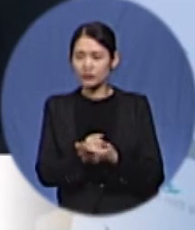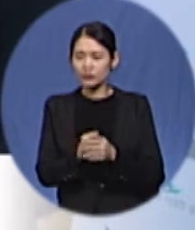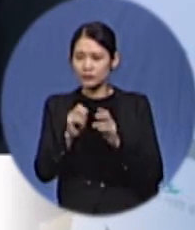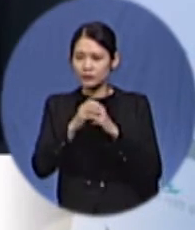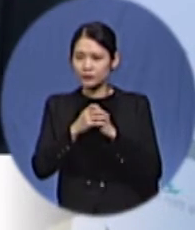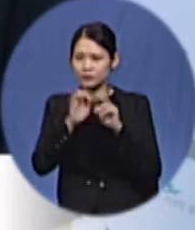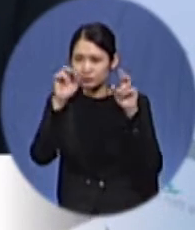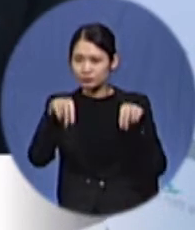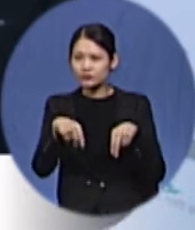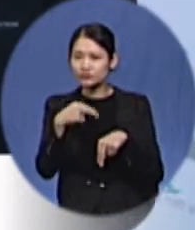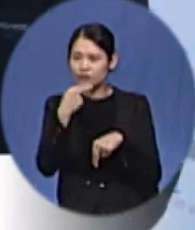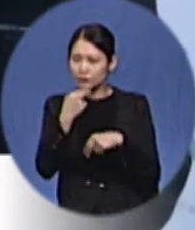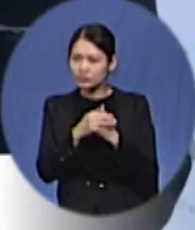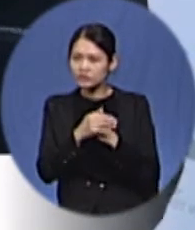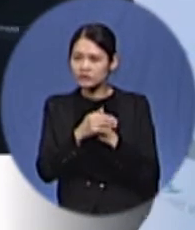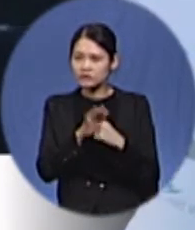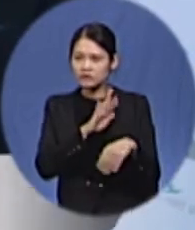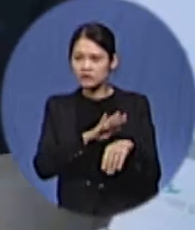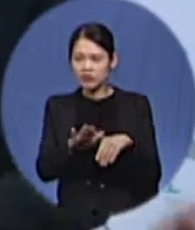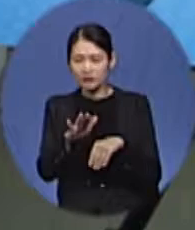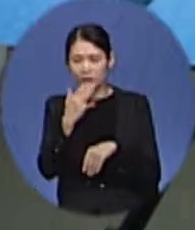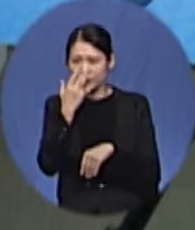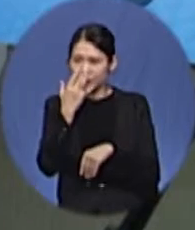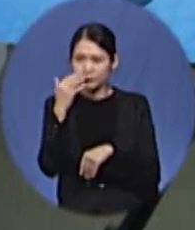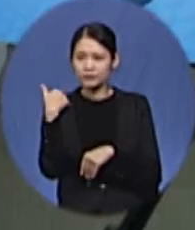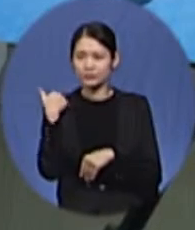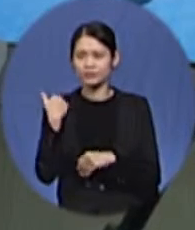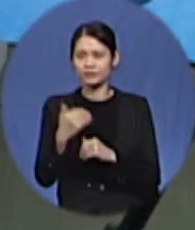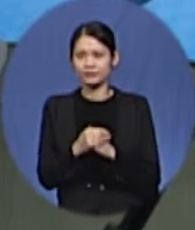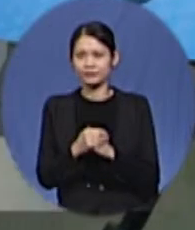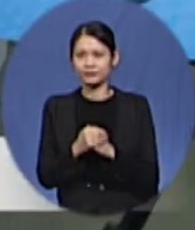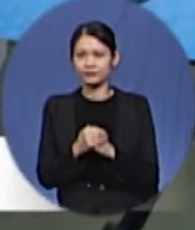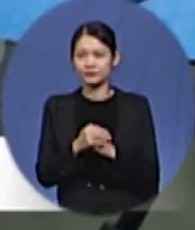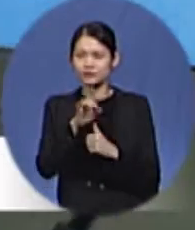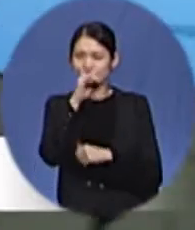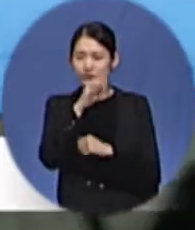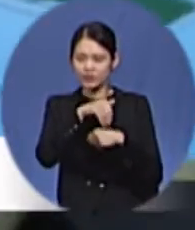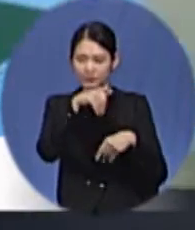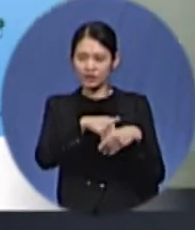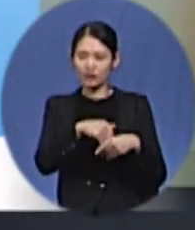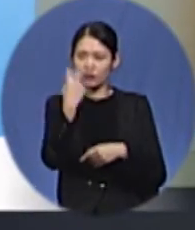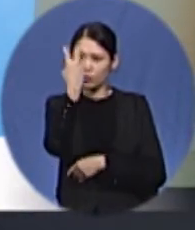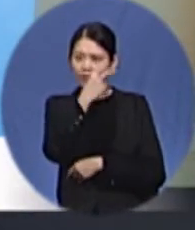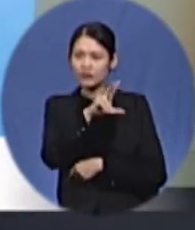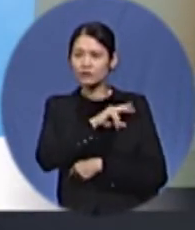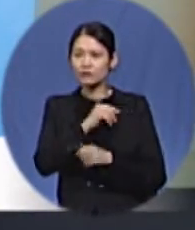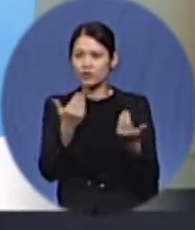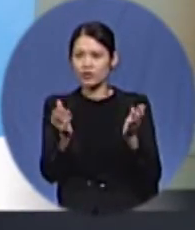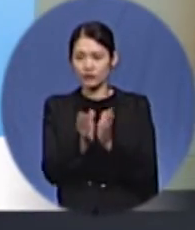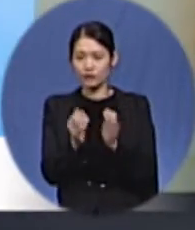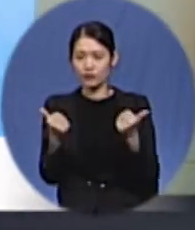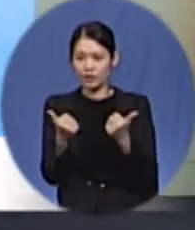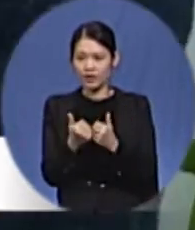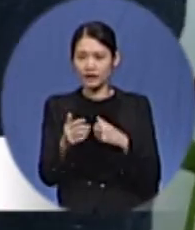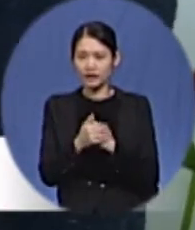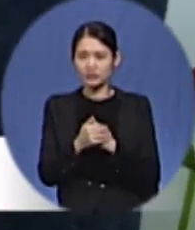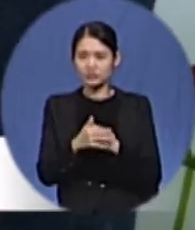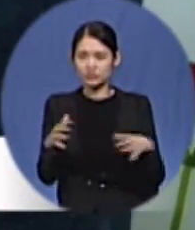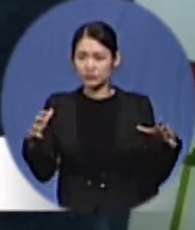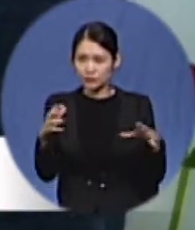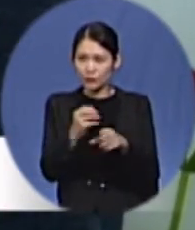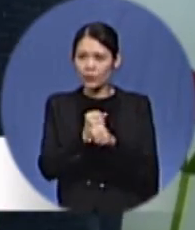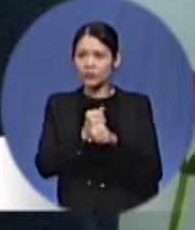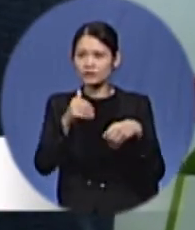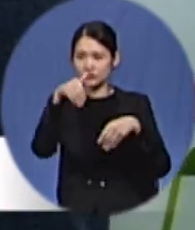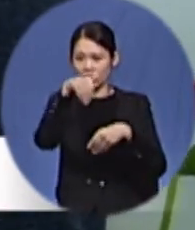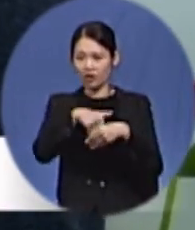잘 피드백이 안 되는 게 좀 아쉬움이 있었어요. 또한 중앙선거관리위원회가 총선을 앞두고 강화